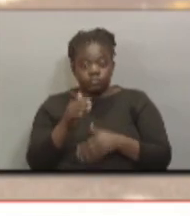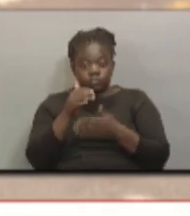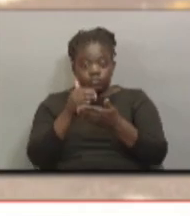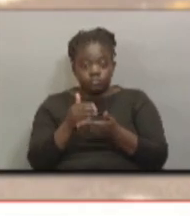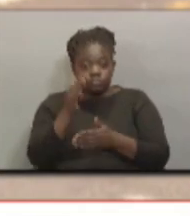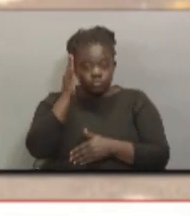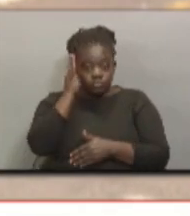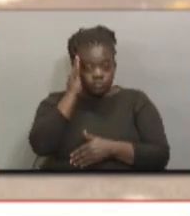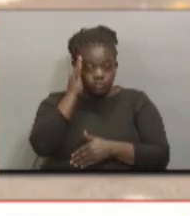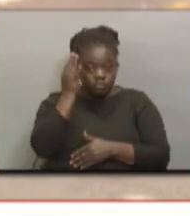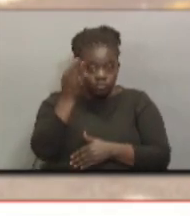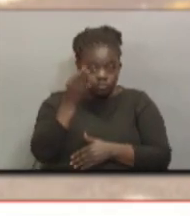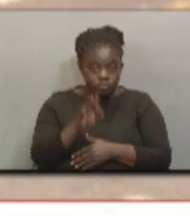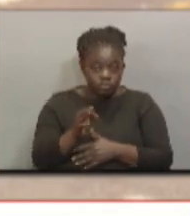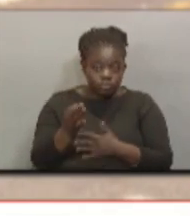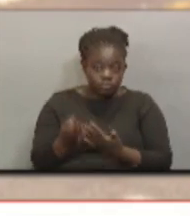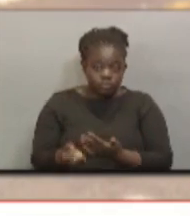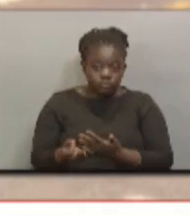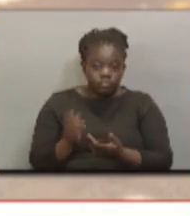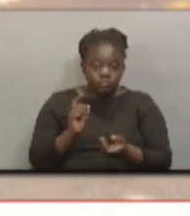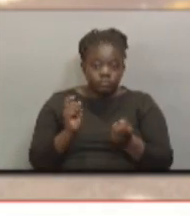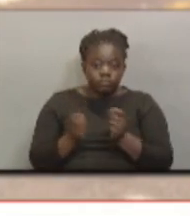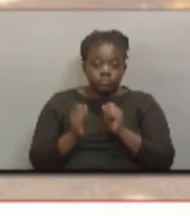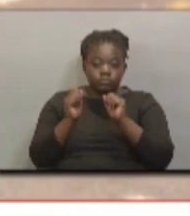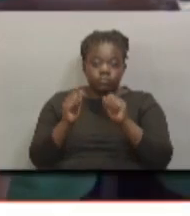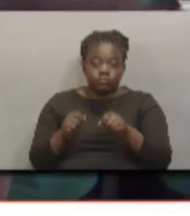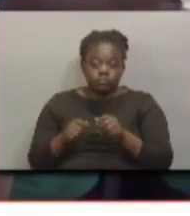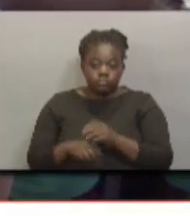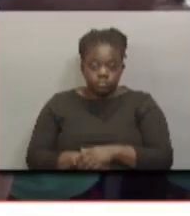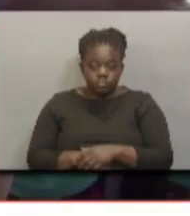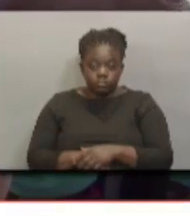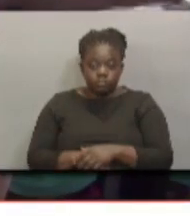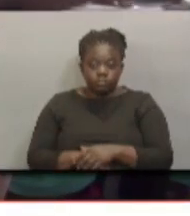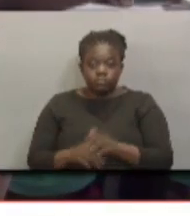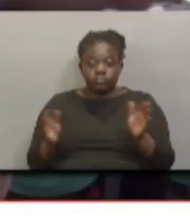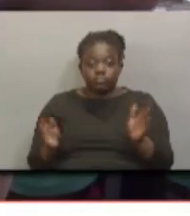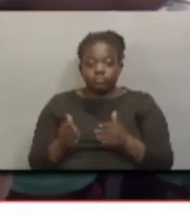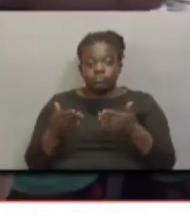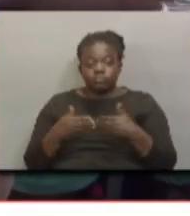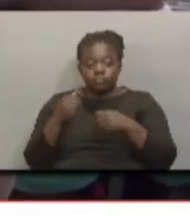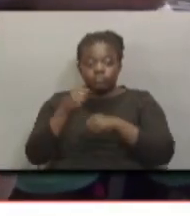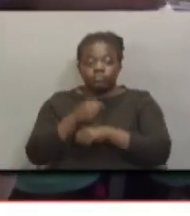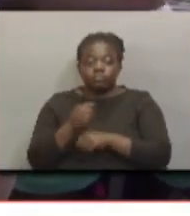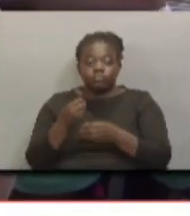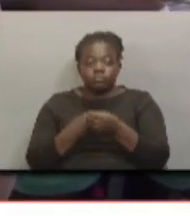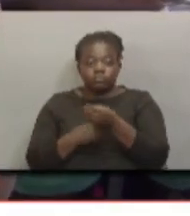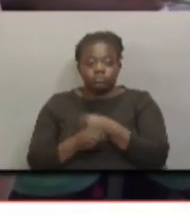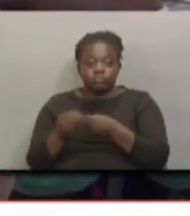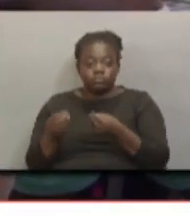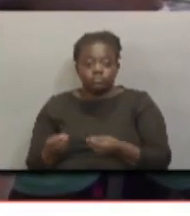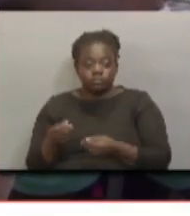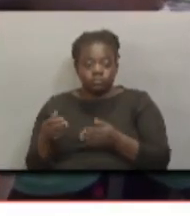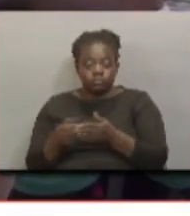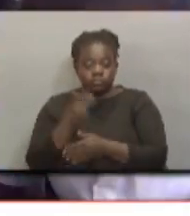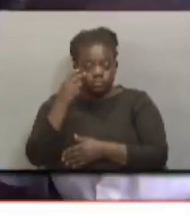okumanya oba obadde toyise bulungi okwetereeza osobole okuyita obulungi. Akunze bannannyini masomero okugula empapula za New Vision omugenda okubeera